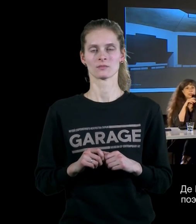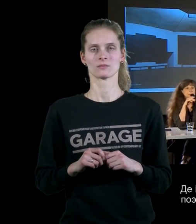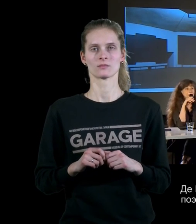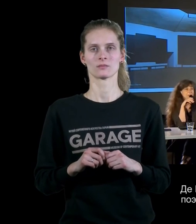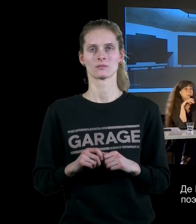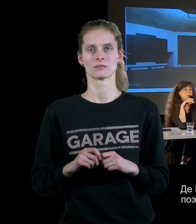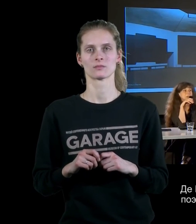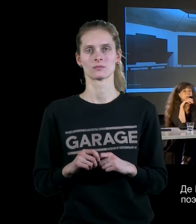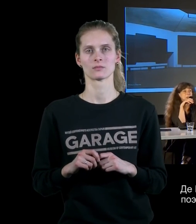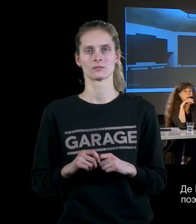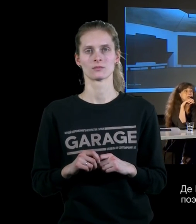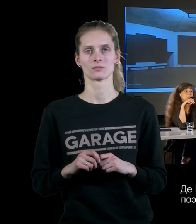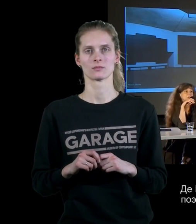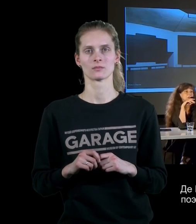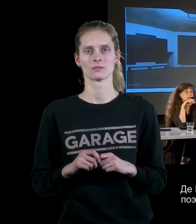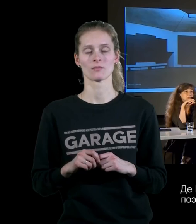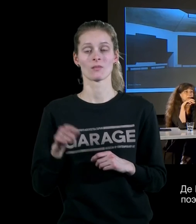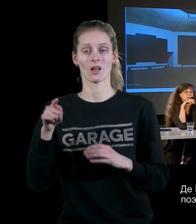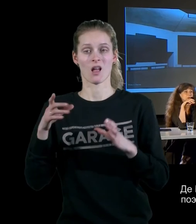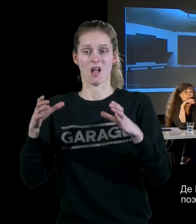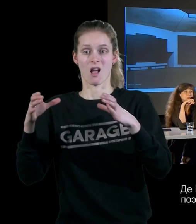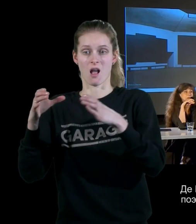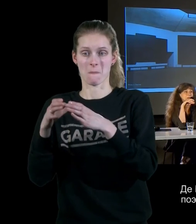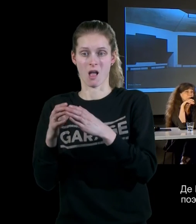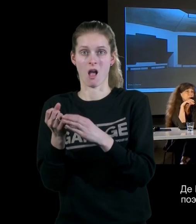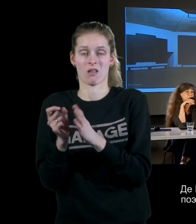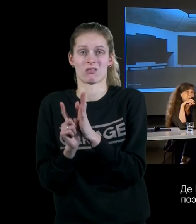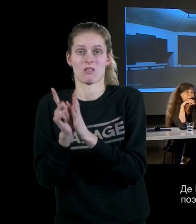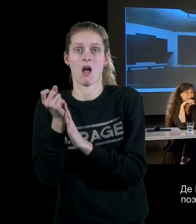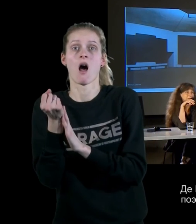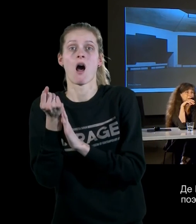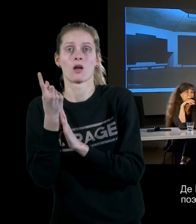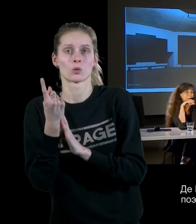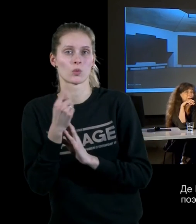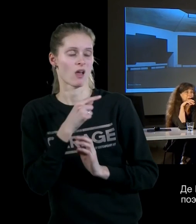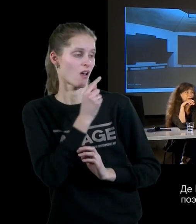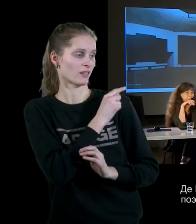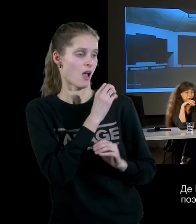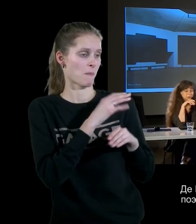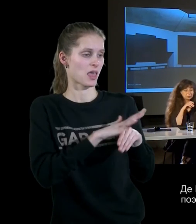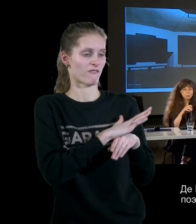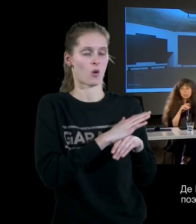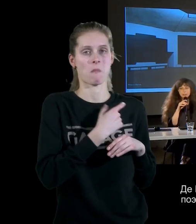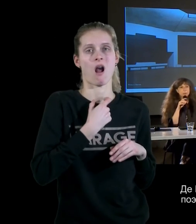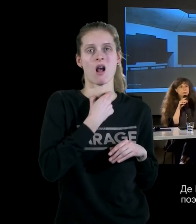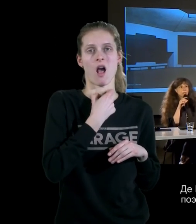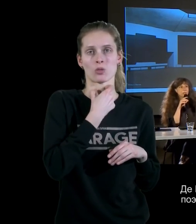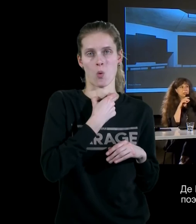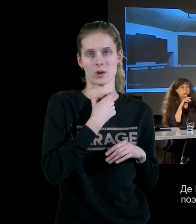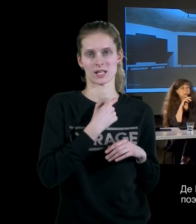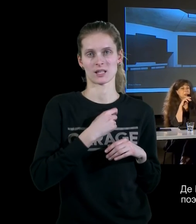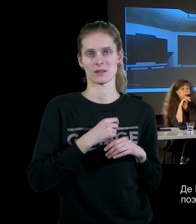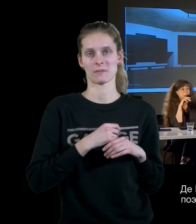Вот. И они были выходцами, Доминилы были выходцами из Европы и были католиками, и поэтому они, как бы, для них было